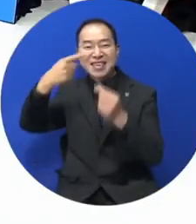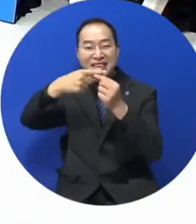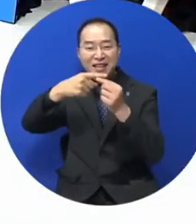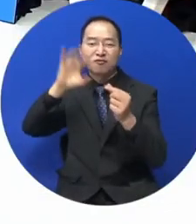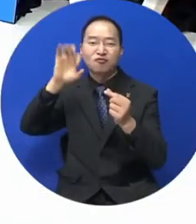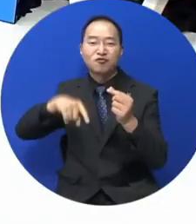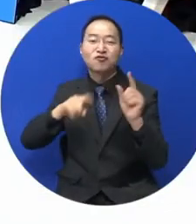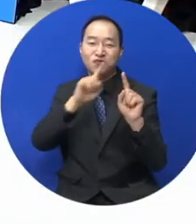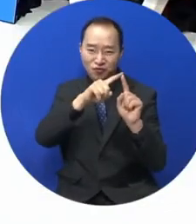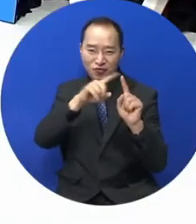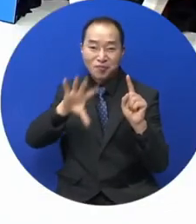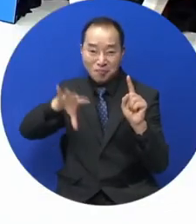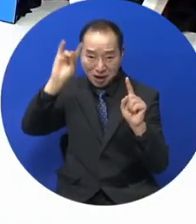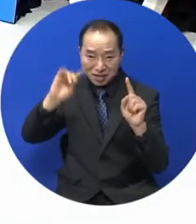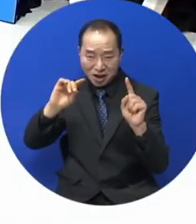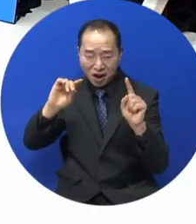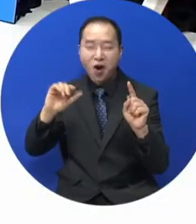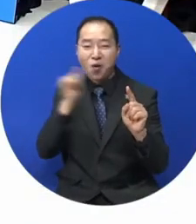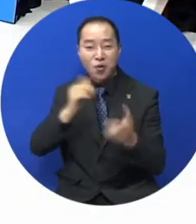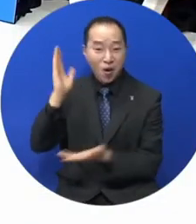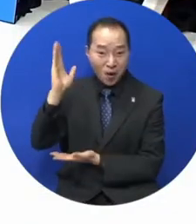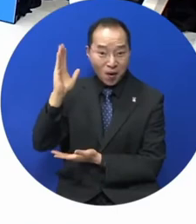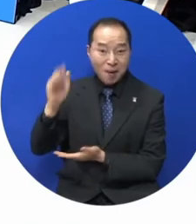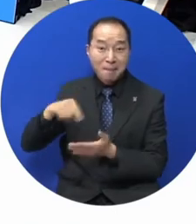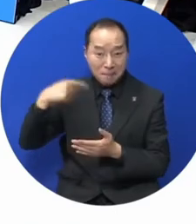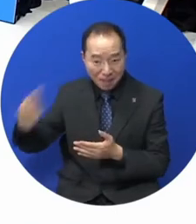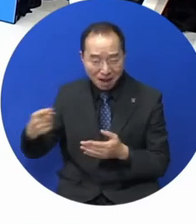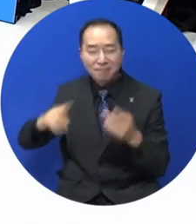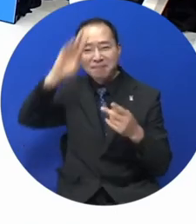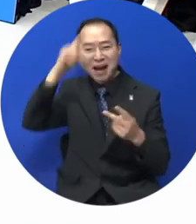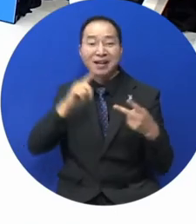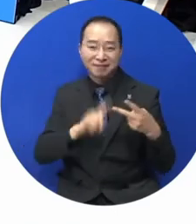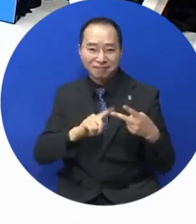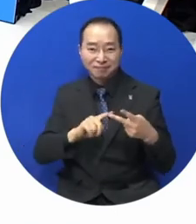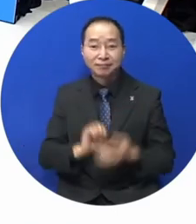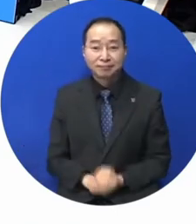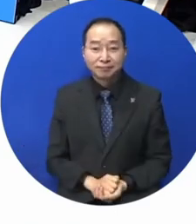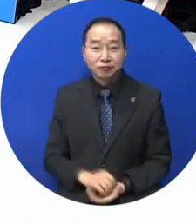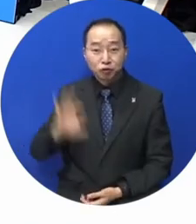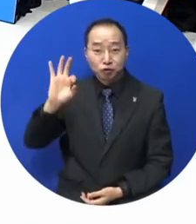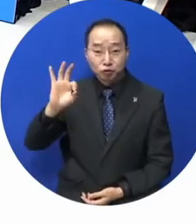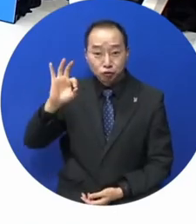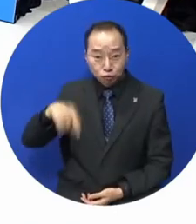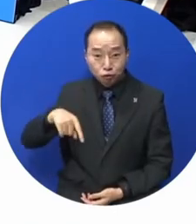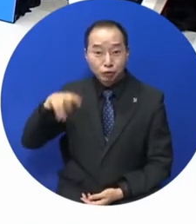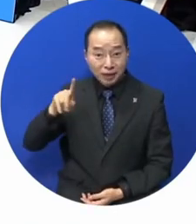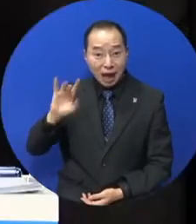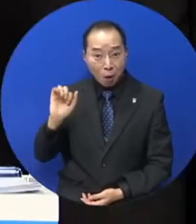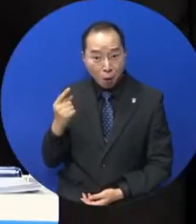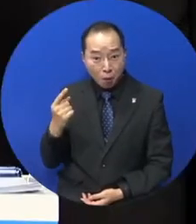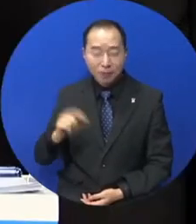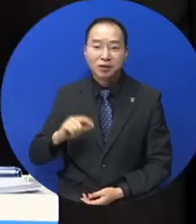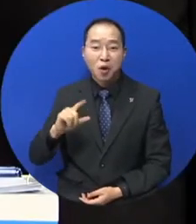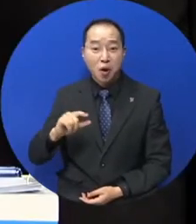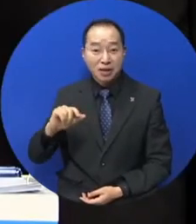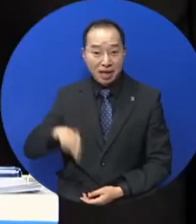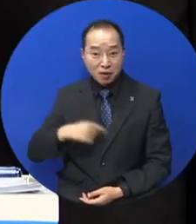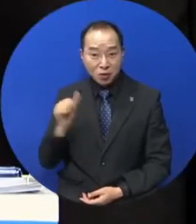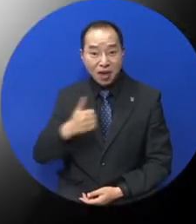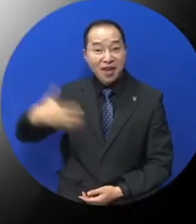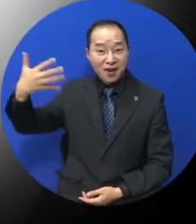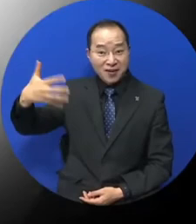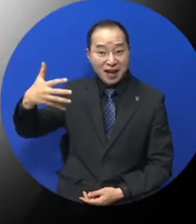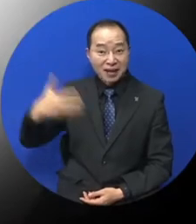후보의 소개 영상을 보신 후에 자기소개를 하는 시간을 갖도록 하겠습니다. 먼저 후보 영상 볼까요?